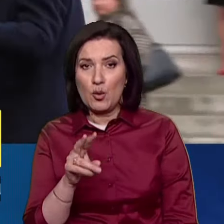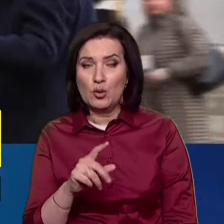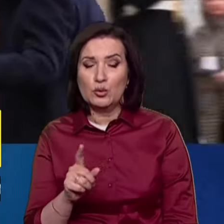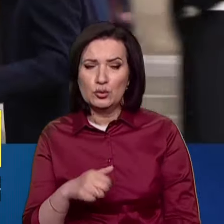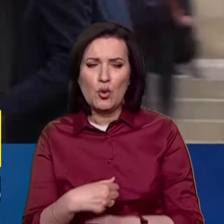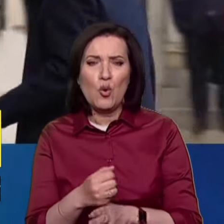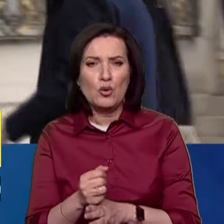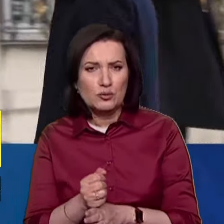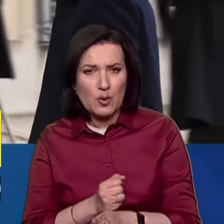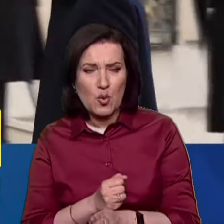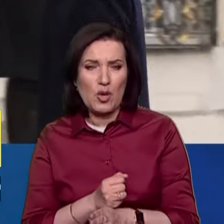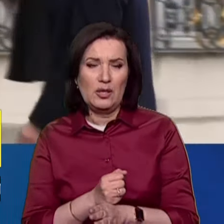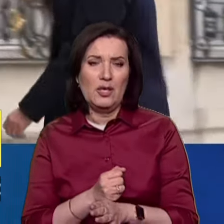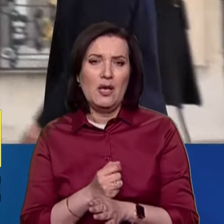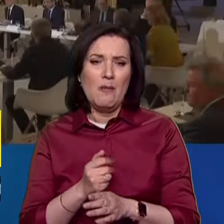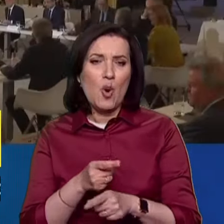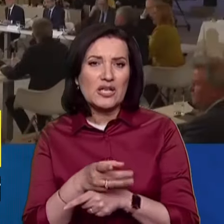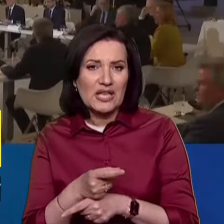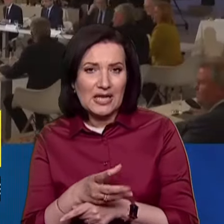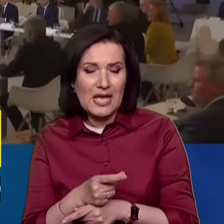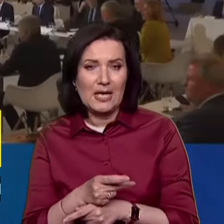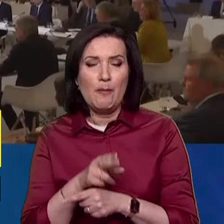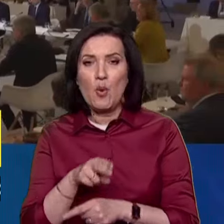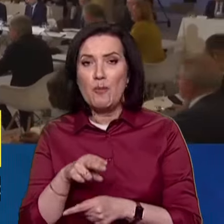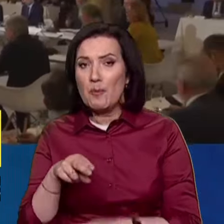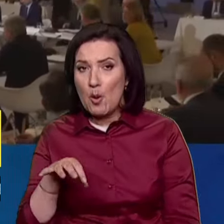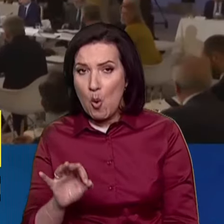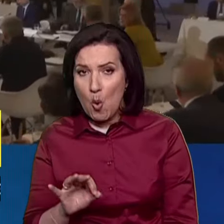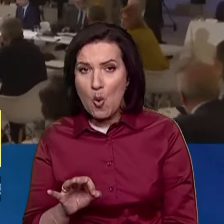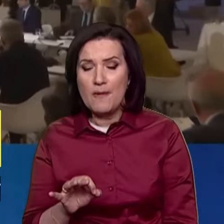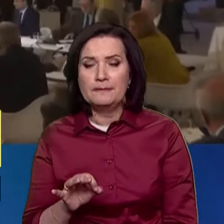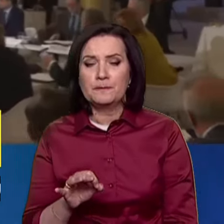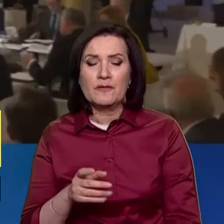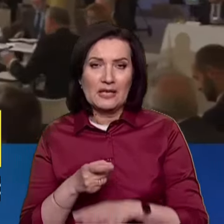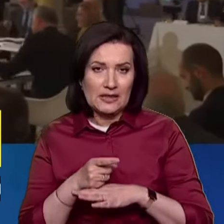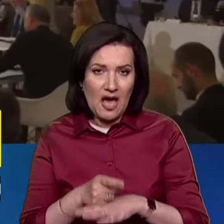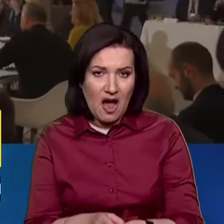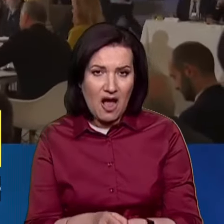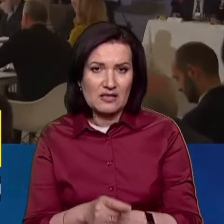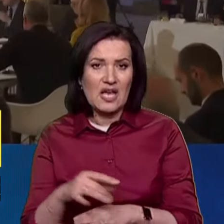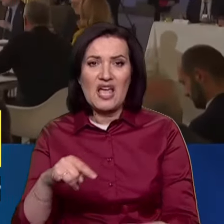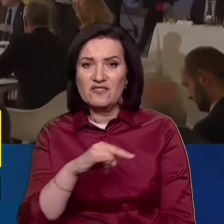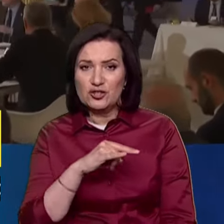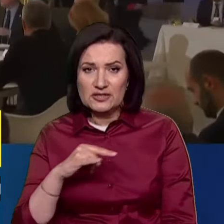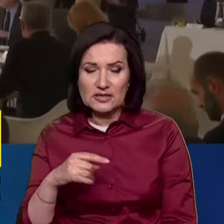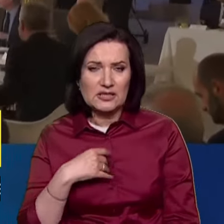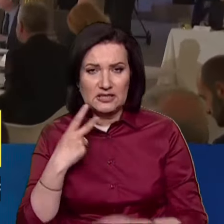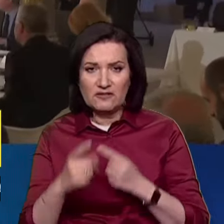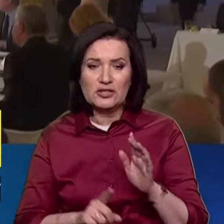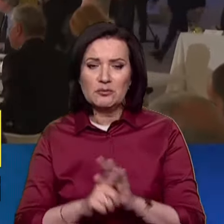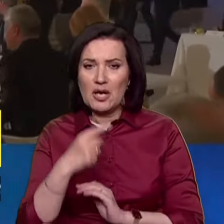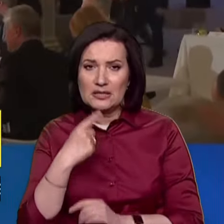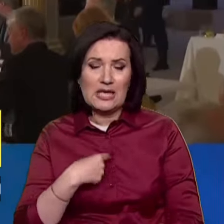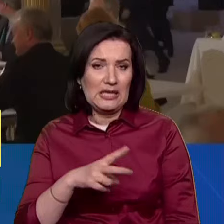по зброї, по важкій зброї, по артилерії, по системах ППО, по танках, по F-16, нам завжди